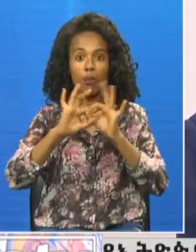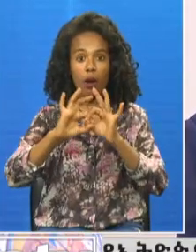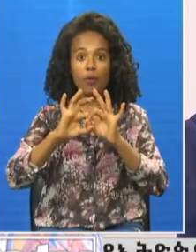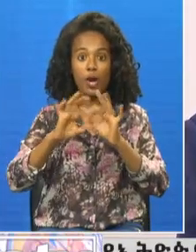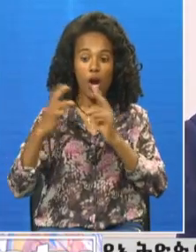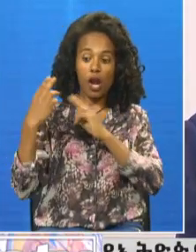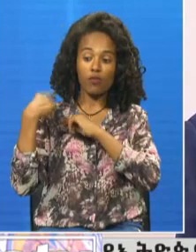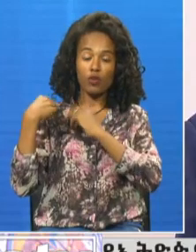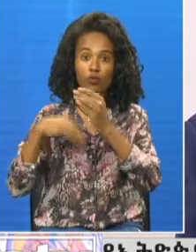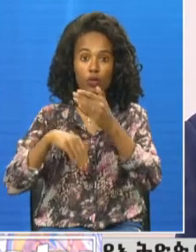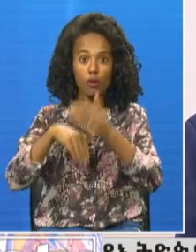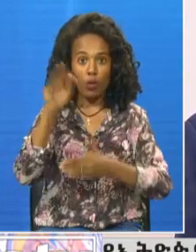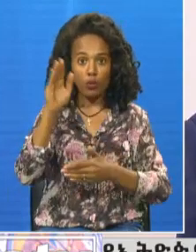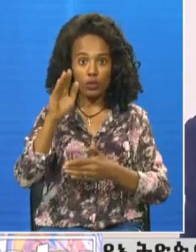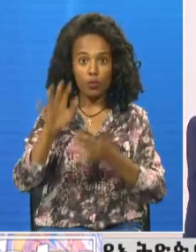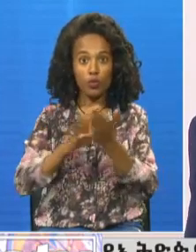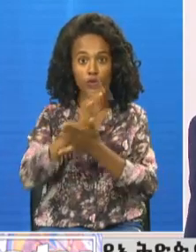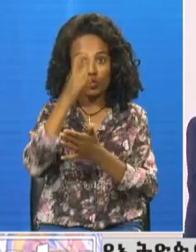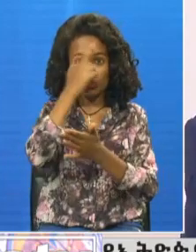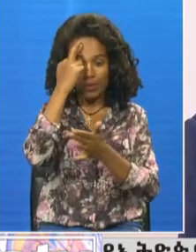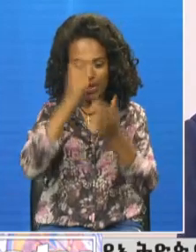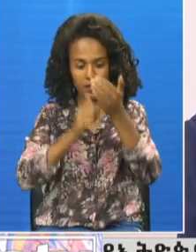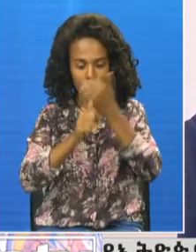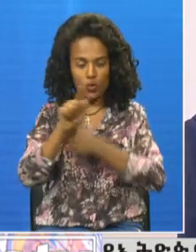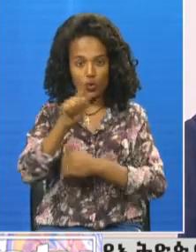ነፍሰ ጡር እናቶች፣ የሚያጠቡ እናቶች፣ የቆየ ህመም